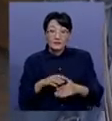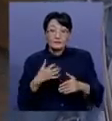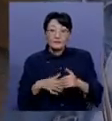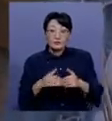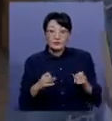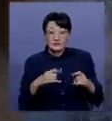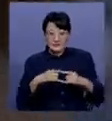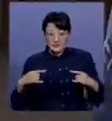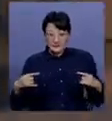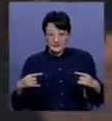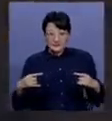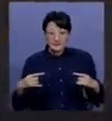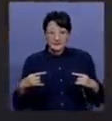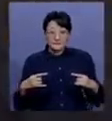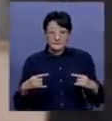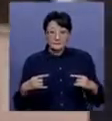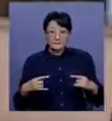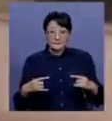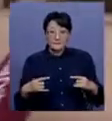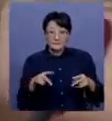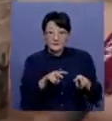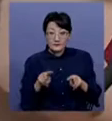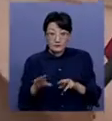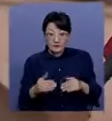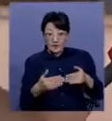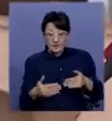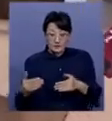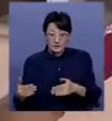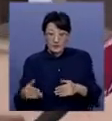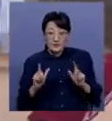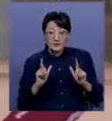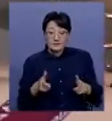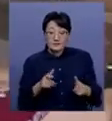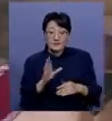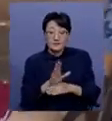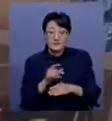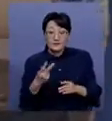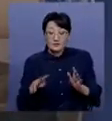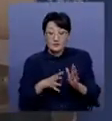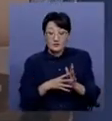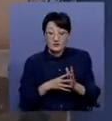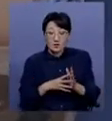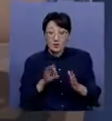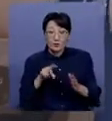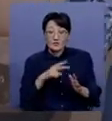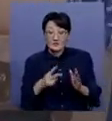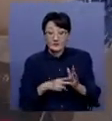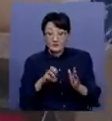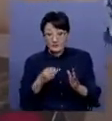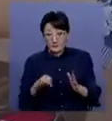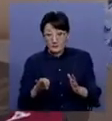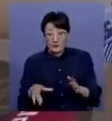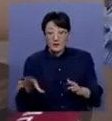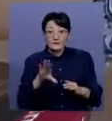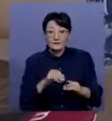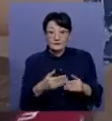да? Вот между столами. Не сажайтесь. Вот, согласно постановлению 29, да? 29 от 17 мая. Все